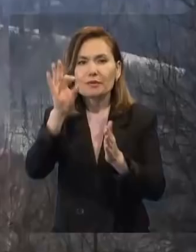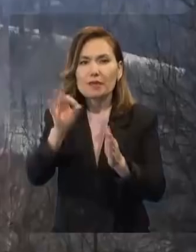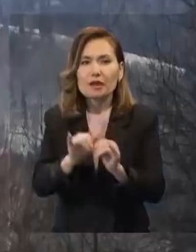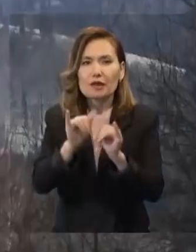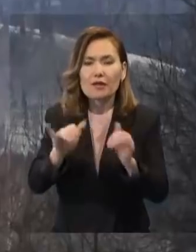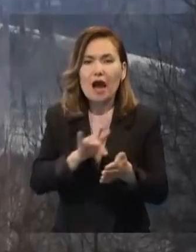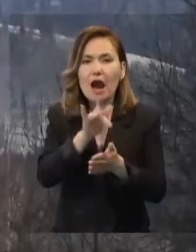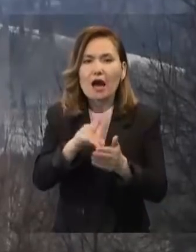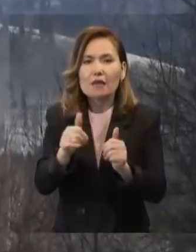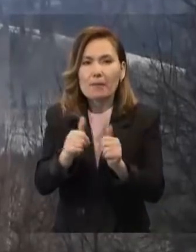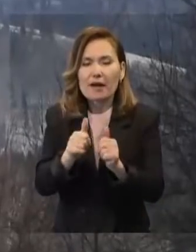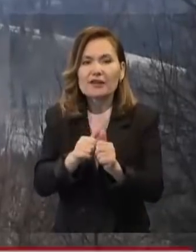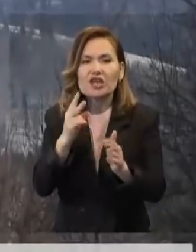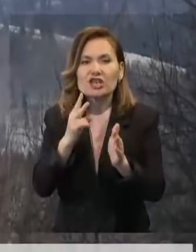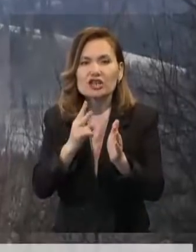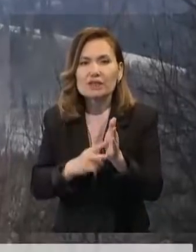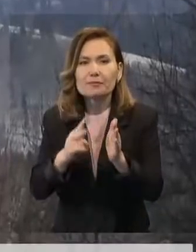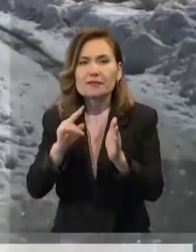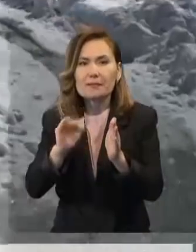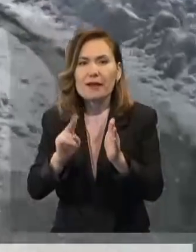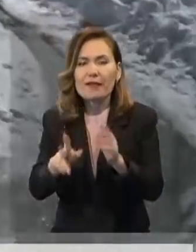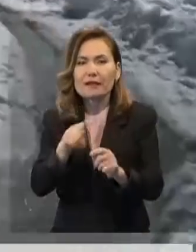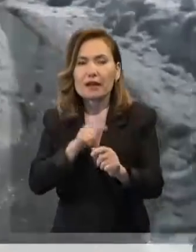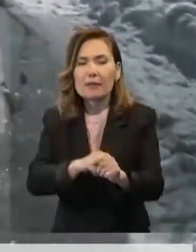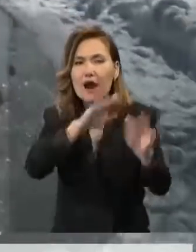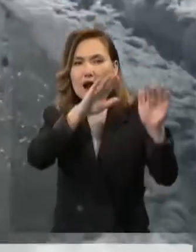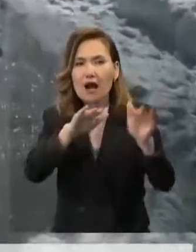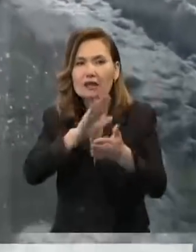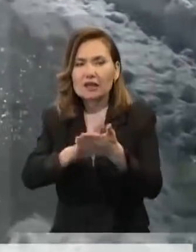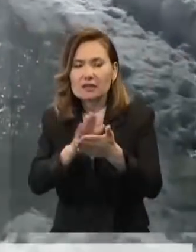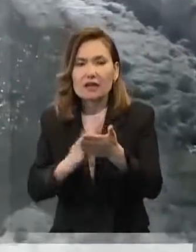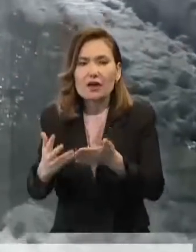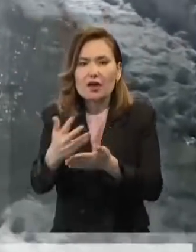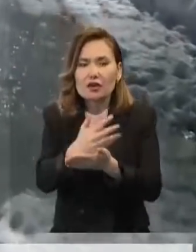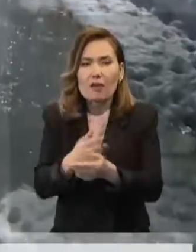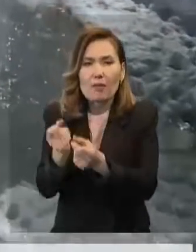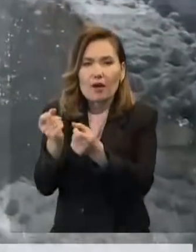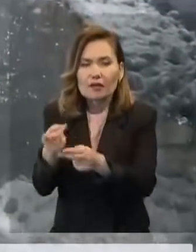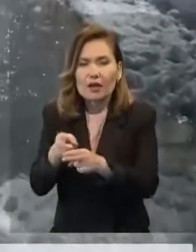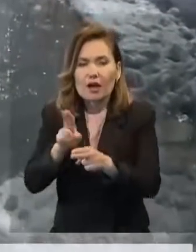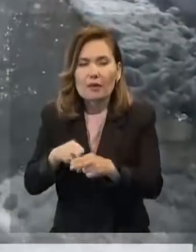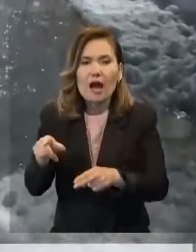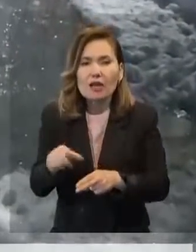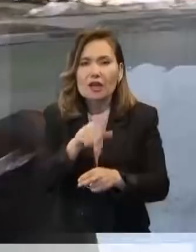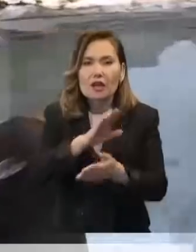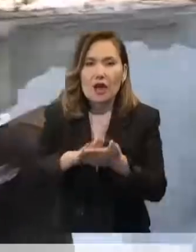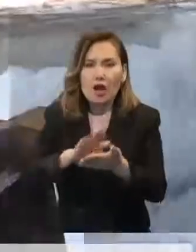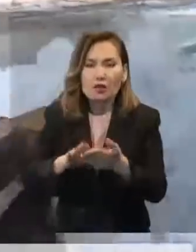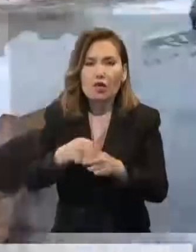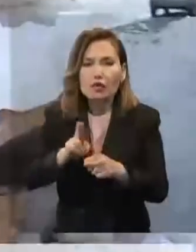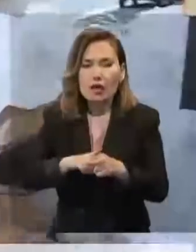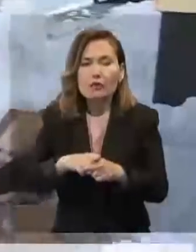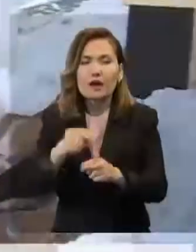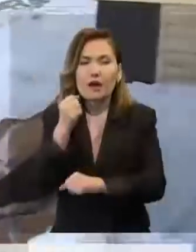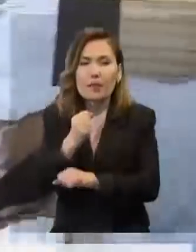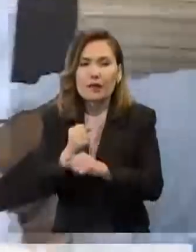жеткен. Қала маңынан 70 мың текше метрден астам қар сыртқа шығарылды. Арықтардағы тазалауға коммуналдық мекемелерде резервте